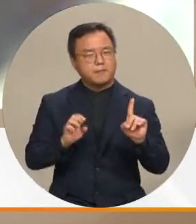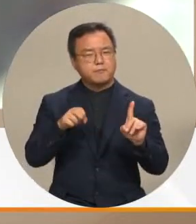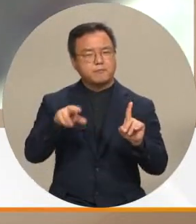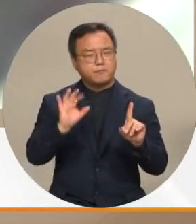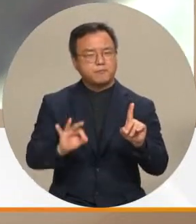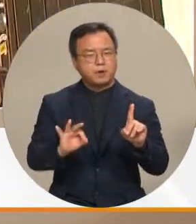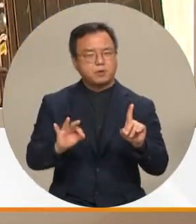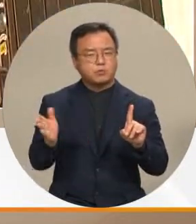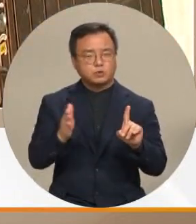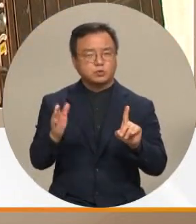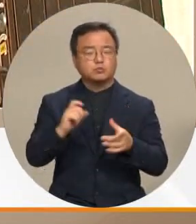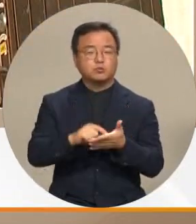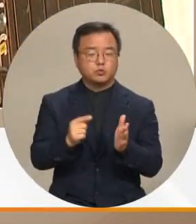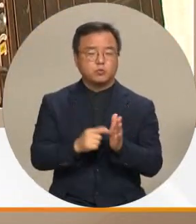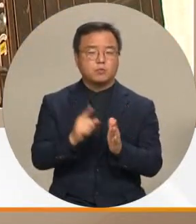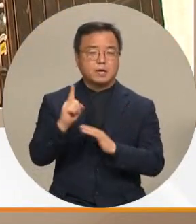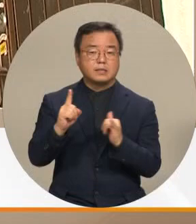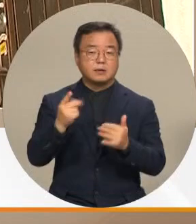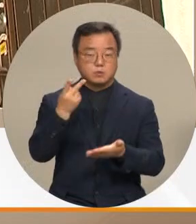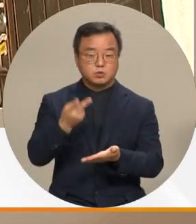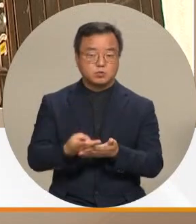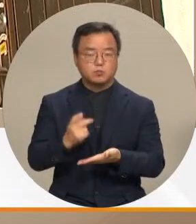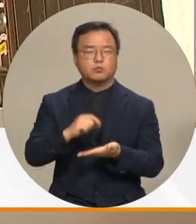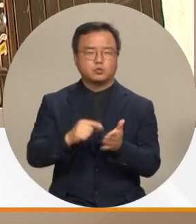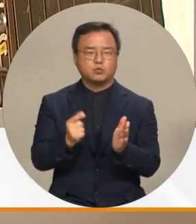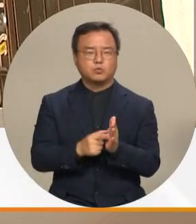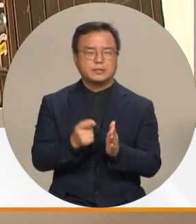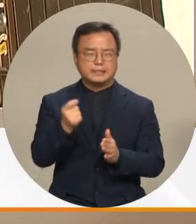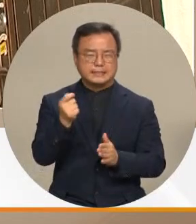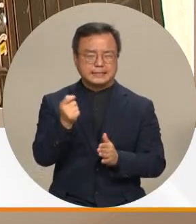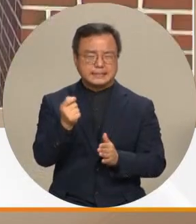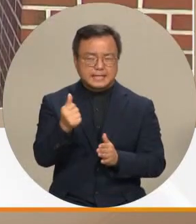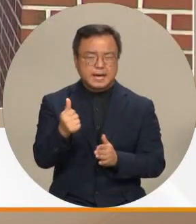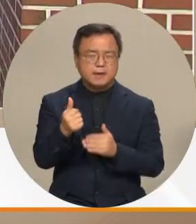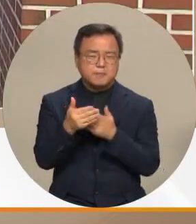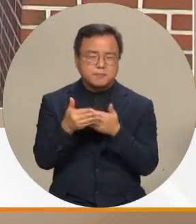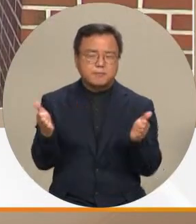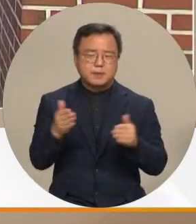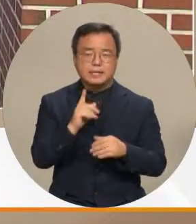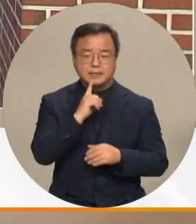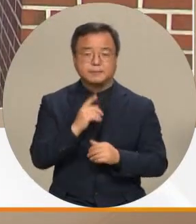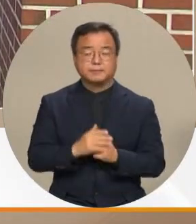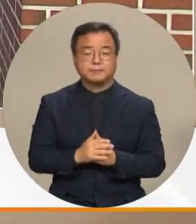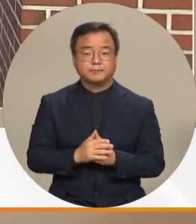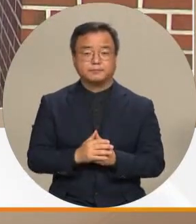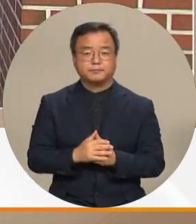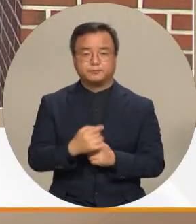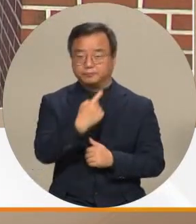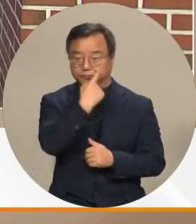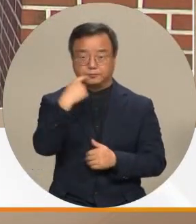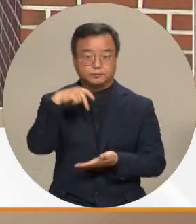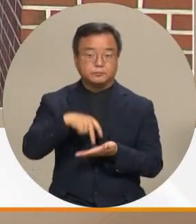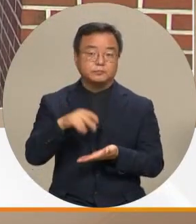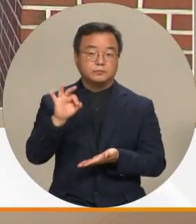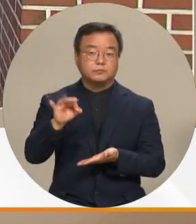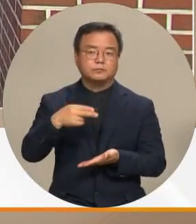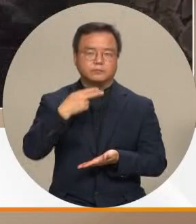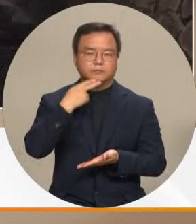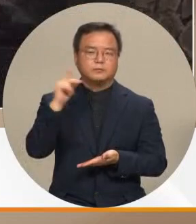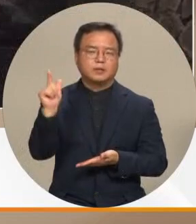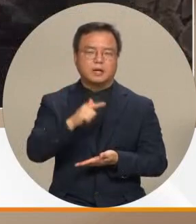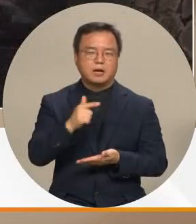한 사람이 놀 수 있는 아주 다른 공간을 우린 쪽 방향으로 보통 분립니다 보통 보증금 없이 1세